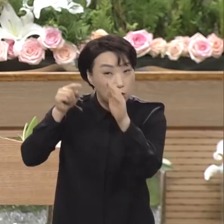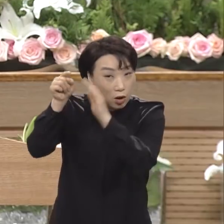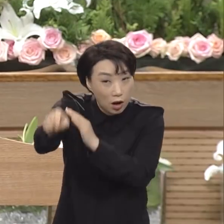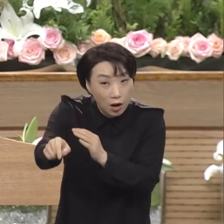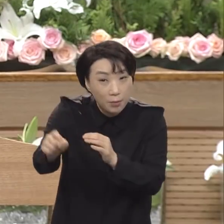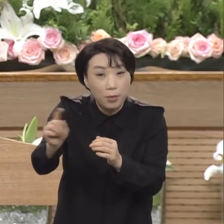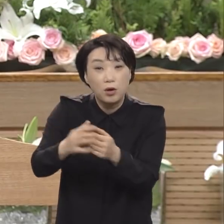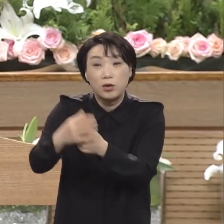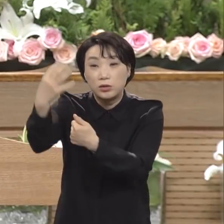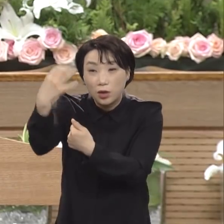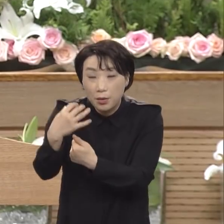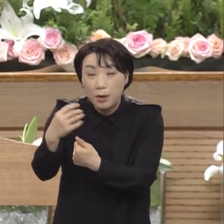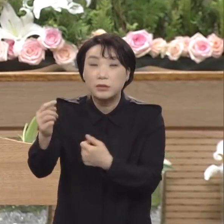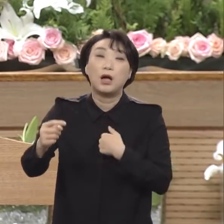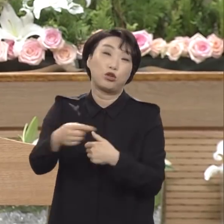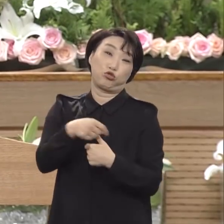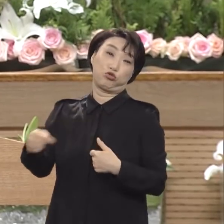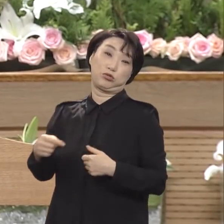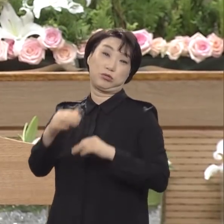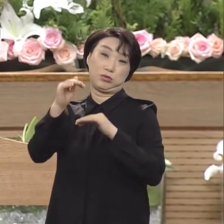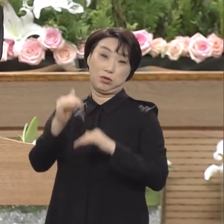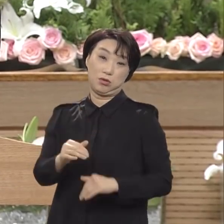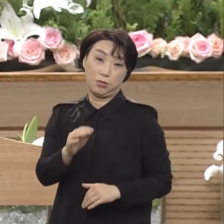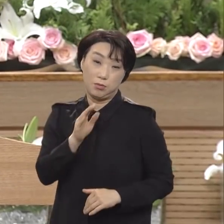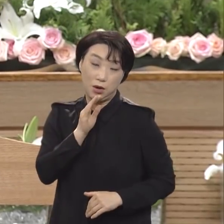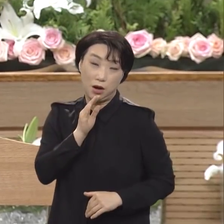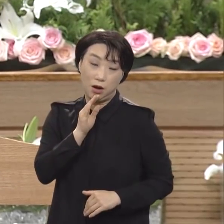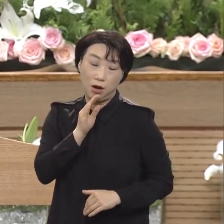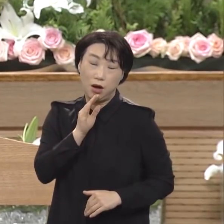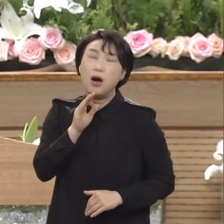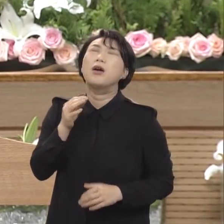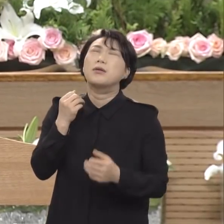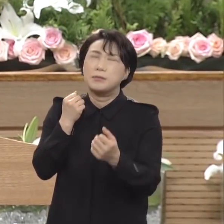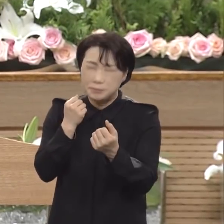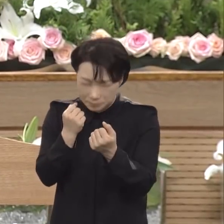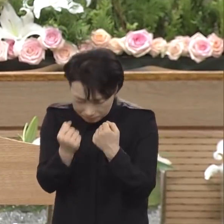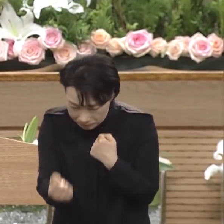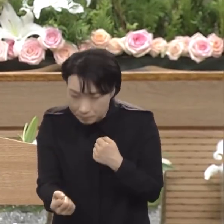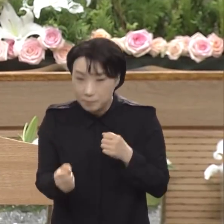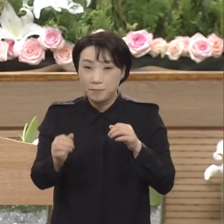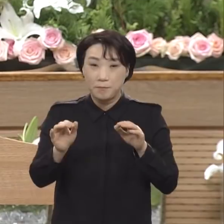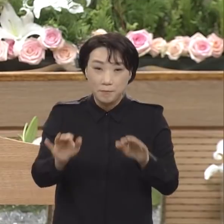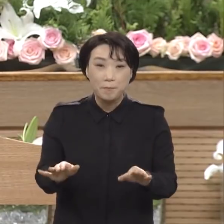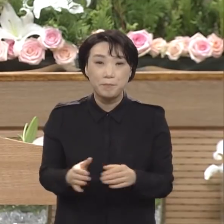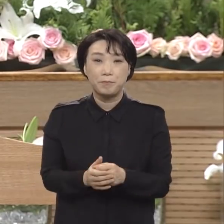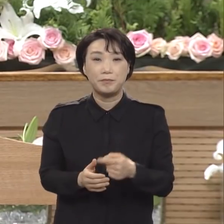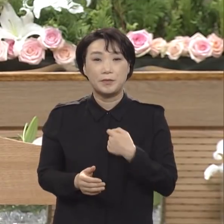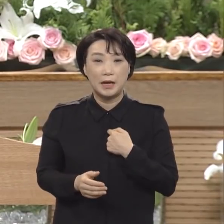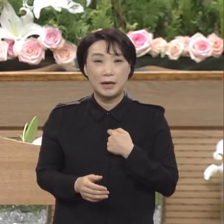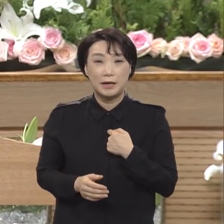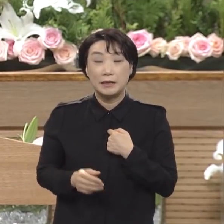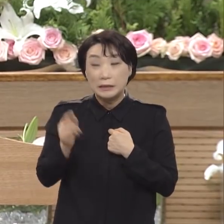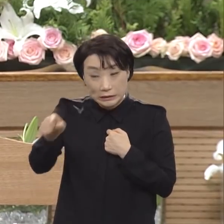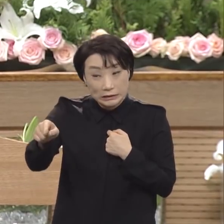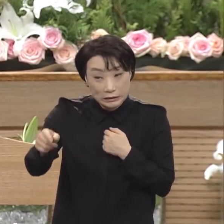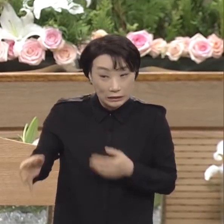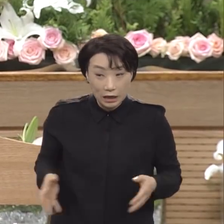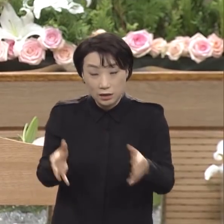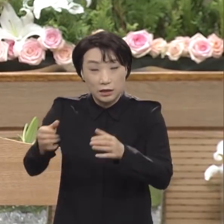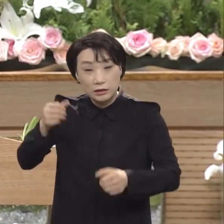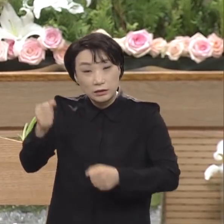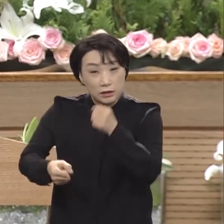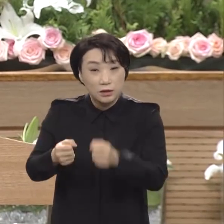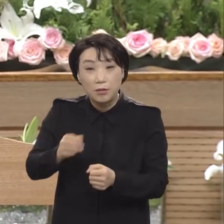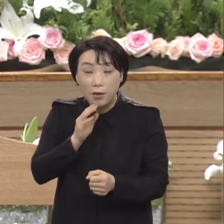뭐 죽인다는 얘기인데 기다린다 했지만 나의 달려갈 길과